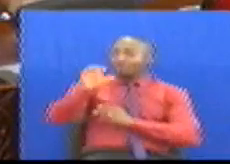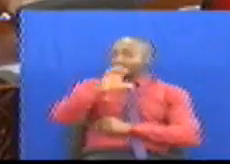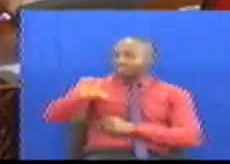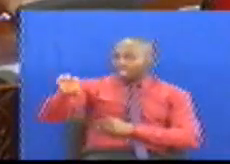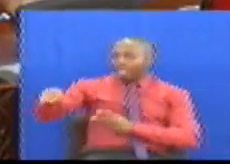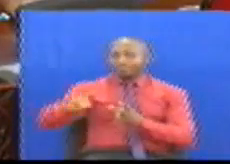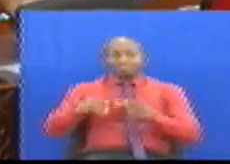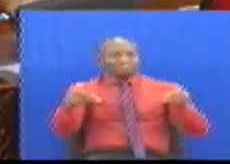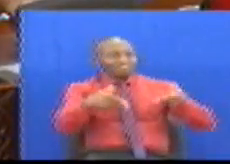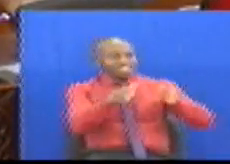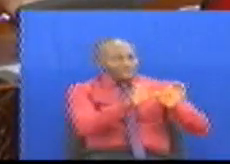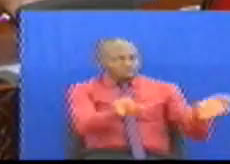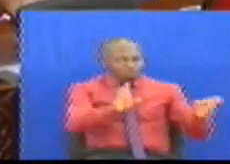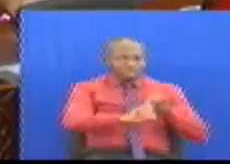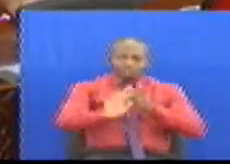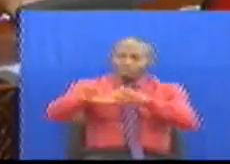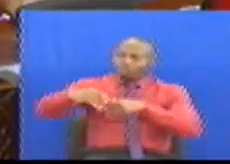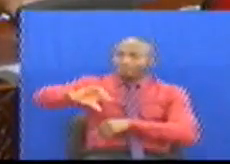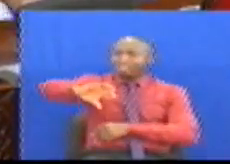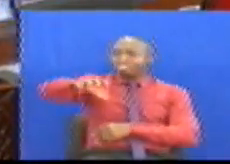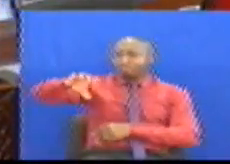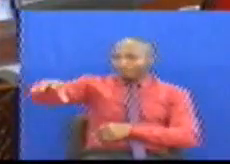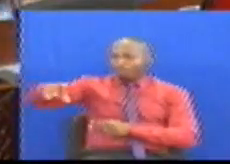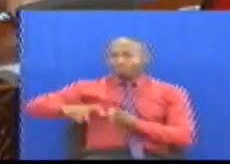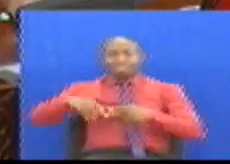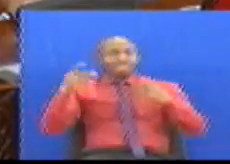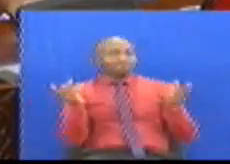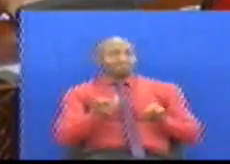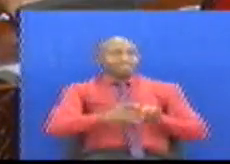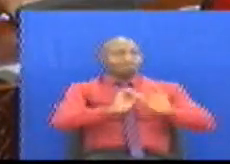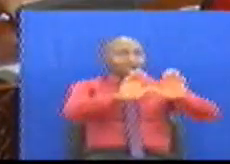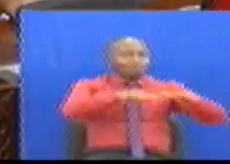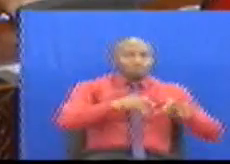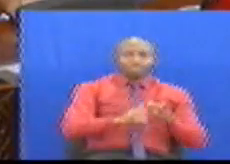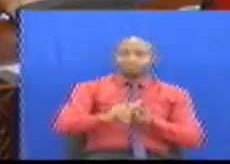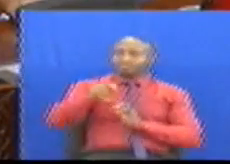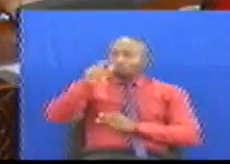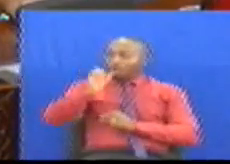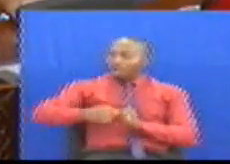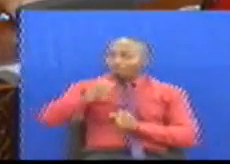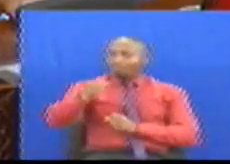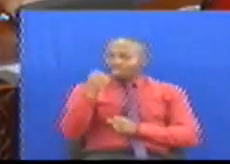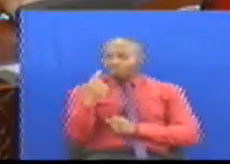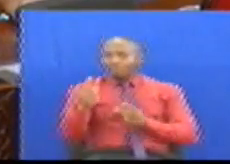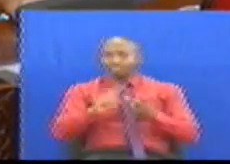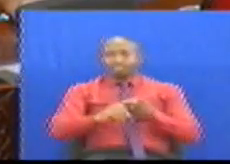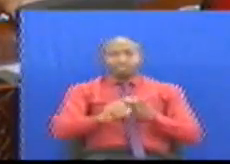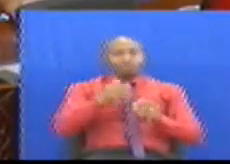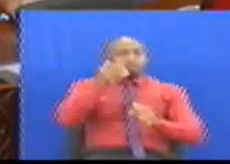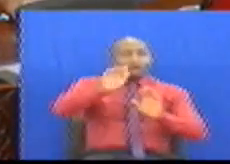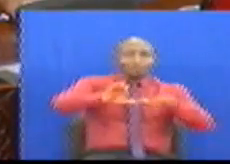wabunge wa viti maalum na wabunge wa majimbo, lakini pia wabunge wa wale wa awamu ya kwanza na wale wabunge